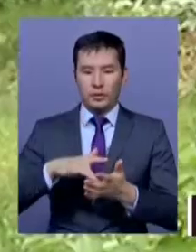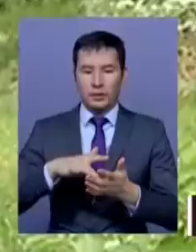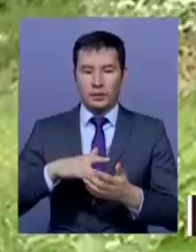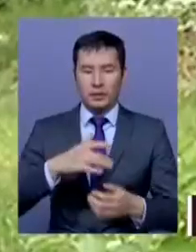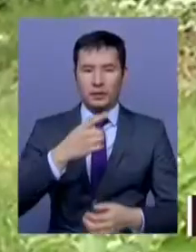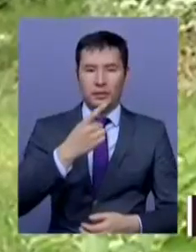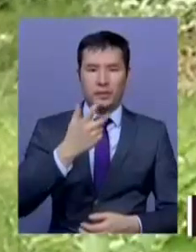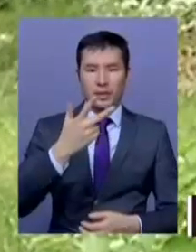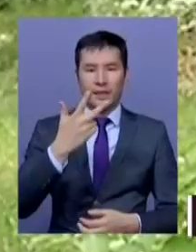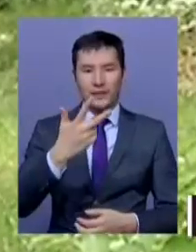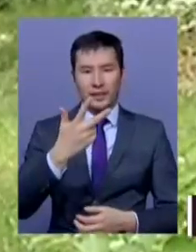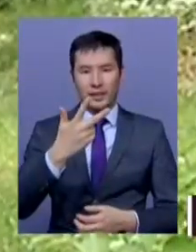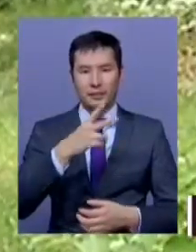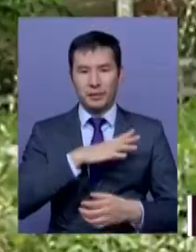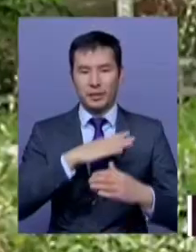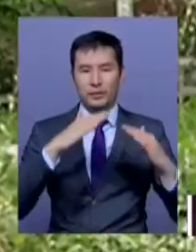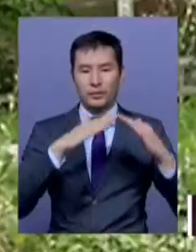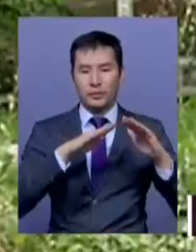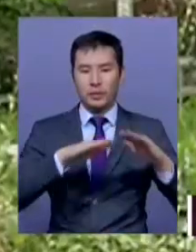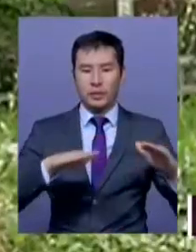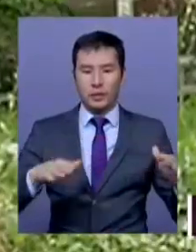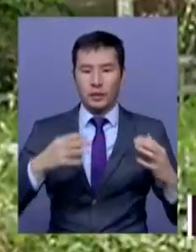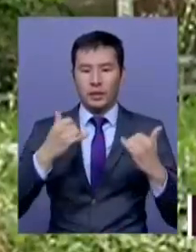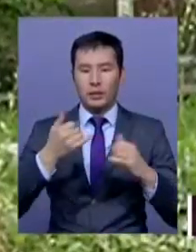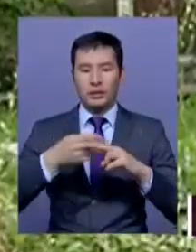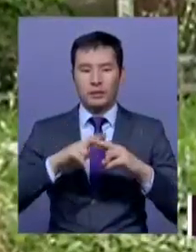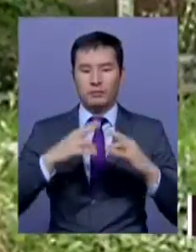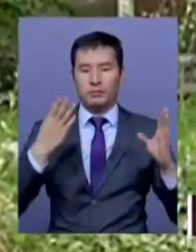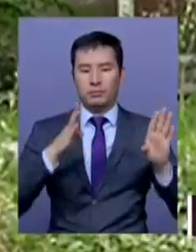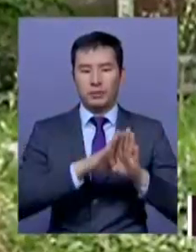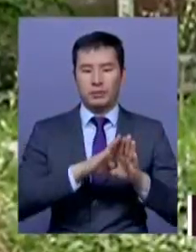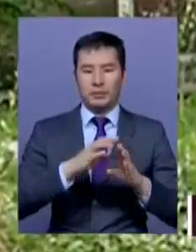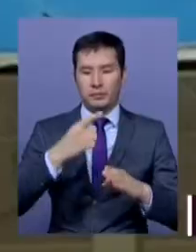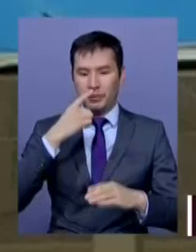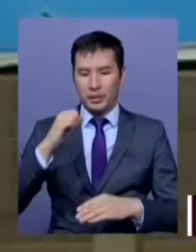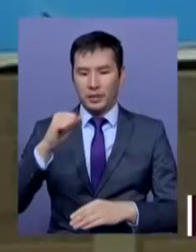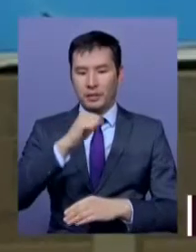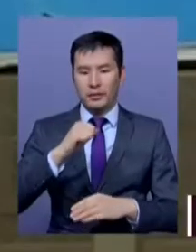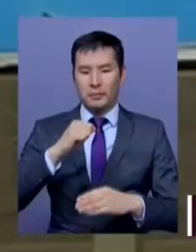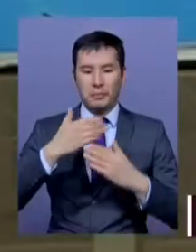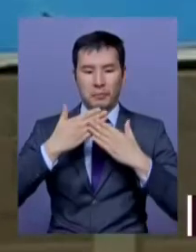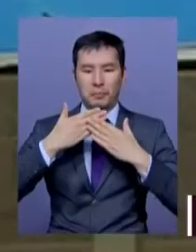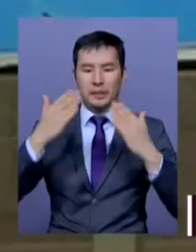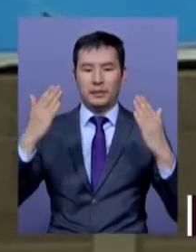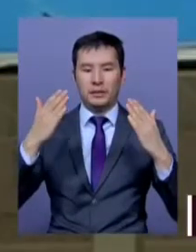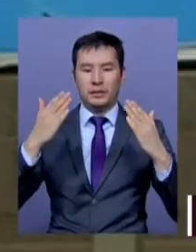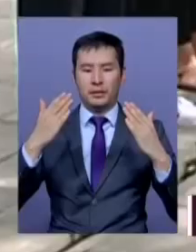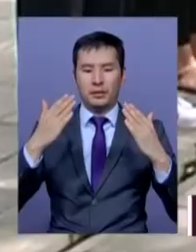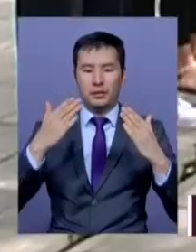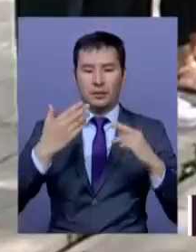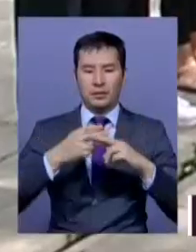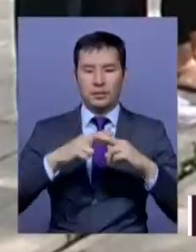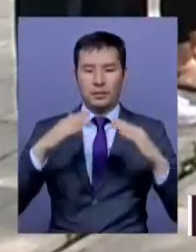бірнеше жетімдер үйі болса, қазір ондай бірде бір мекеме қалған жоқ. Биыл тамыз айында соңғы балалар үйі жабылып, онда тәрбие алған